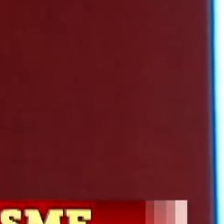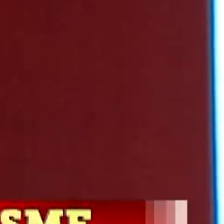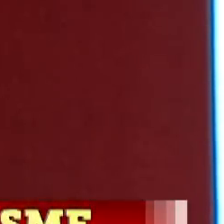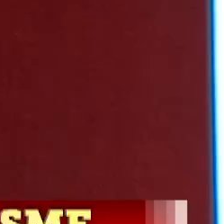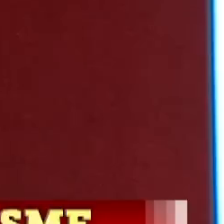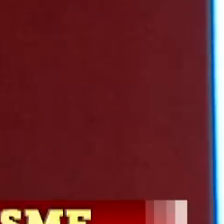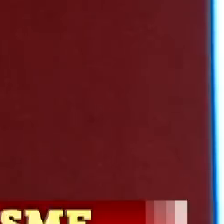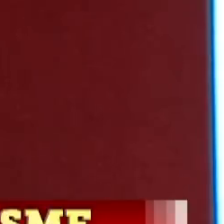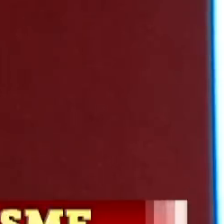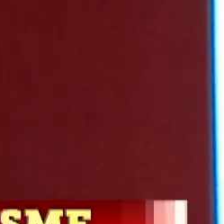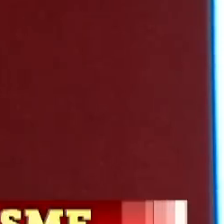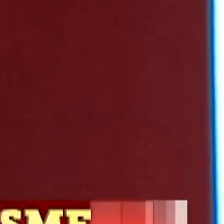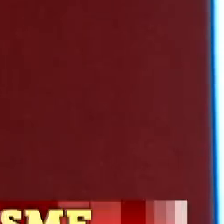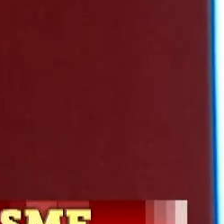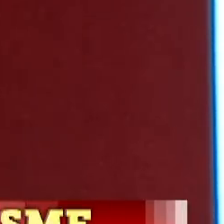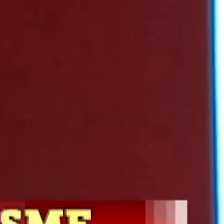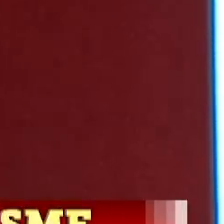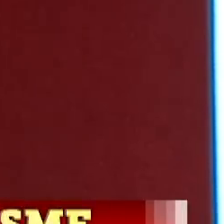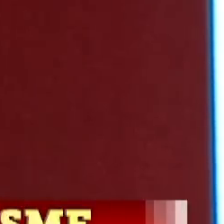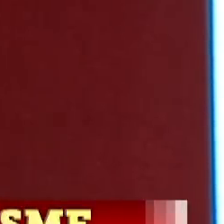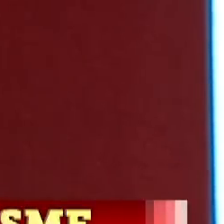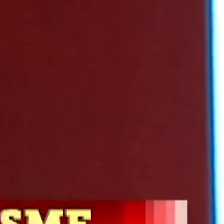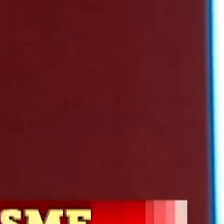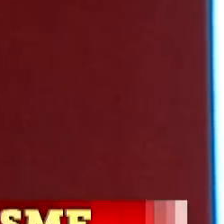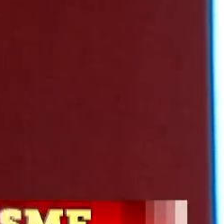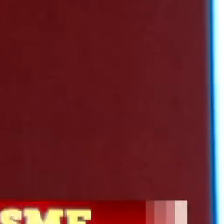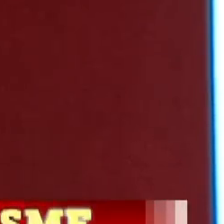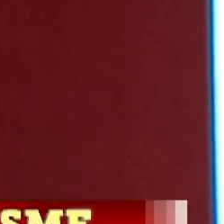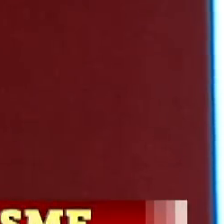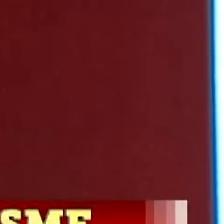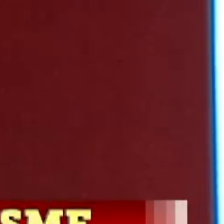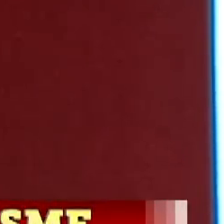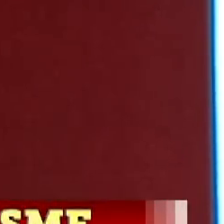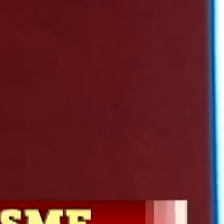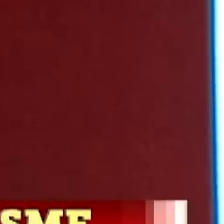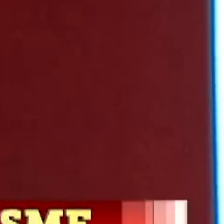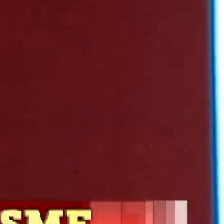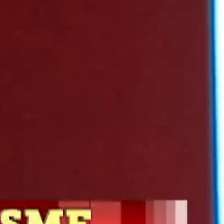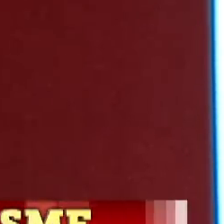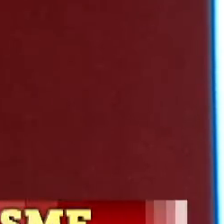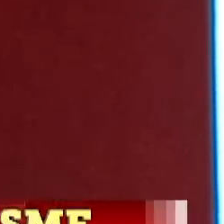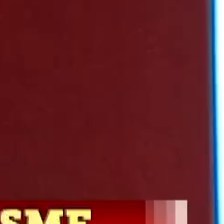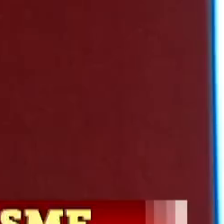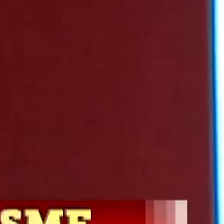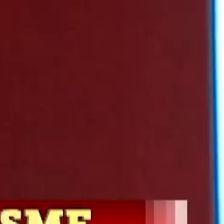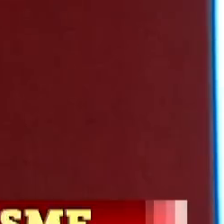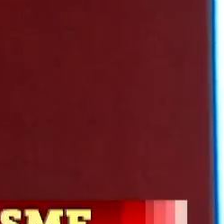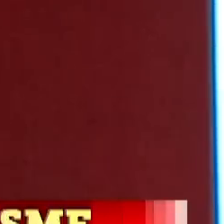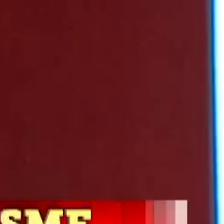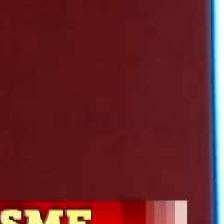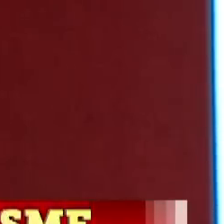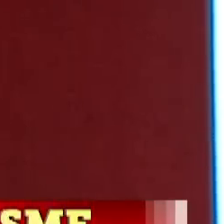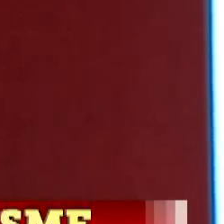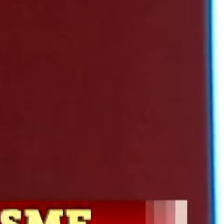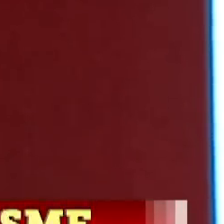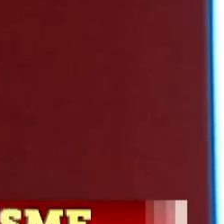Bey'in meselesi değil, geriye dönük Canan Kaftancıoğlu'nun, diğer arkadaşlarımızın, diğer siyasi yelpazedeki insanların,